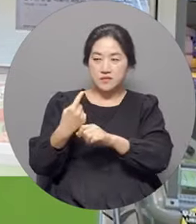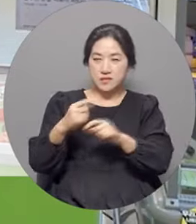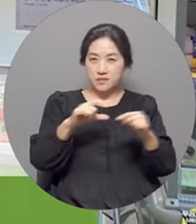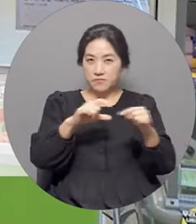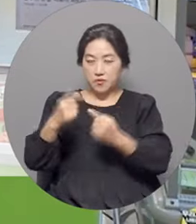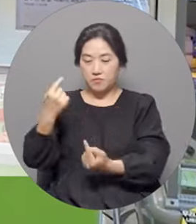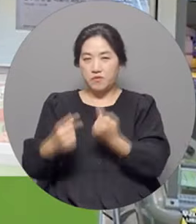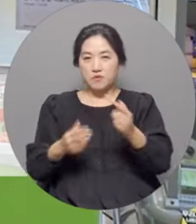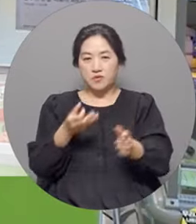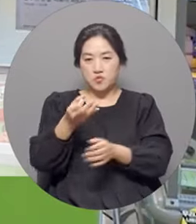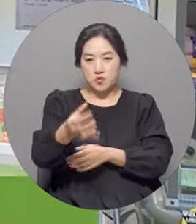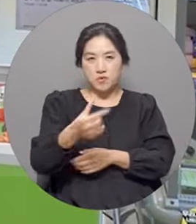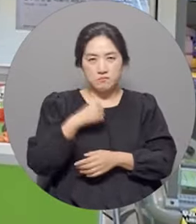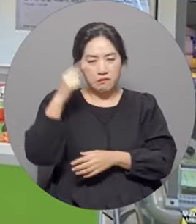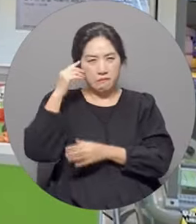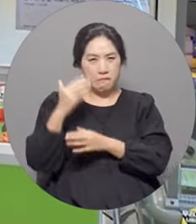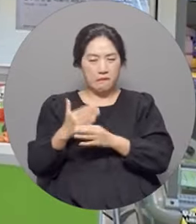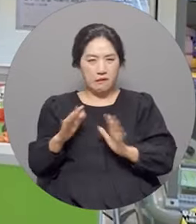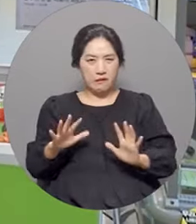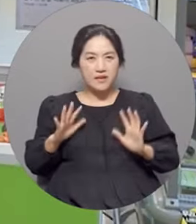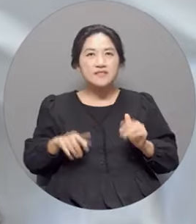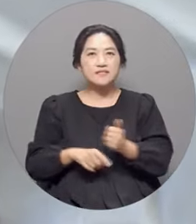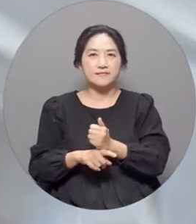소비 심리가 비관적이라는 뜻입니다